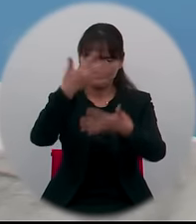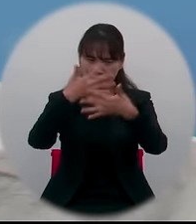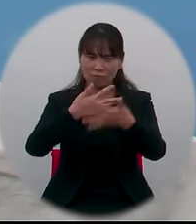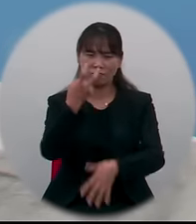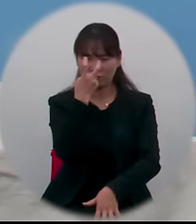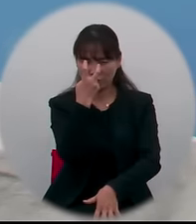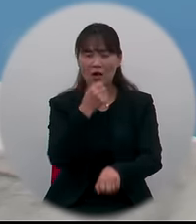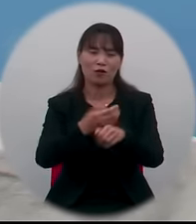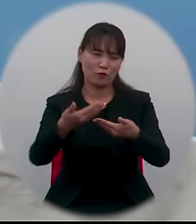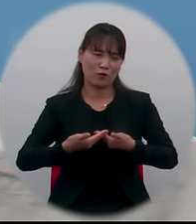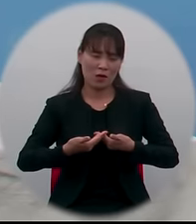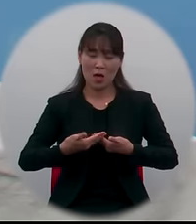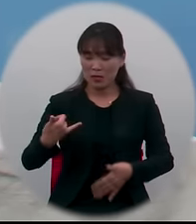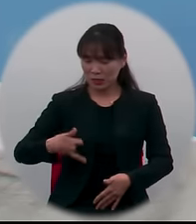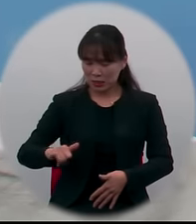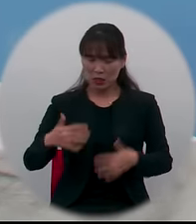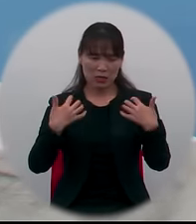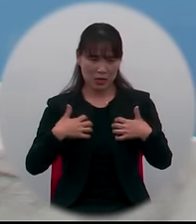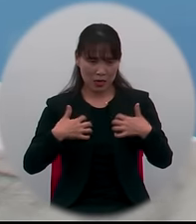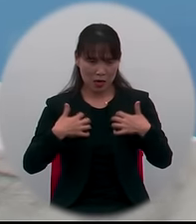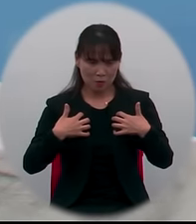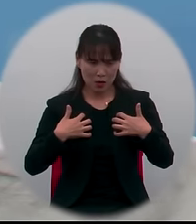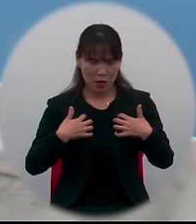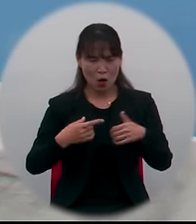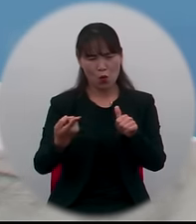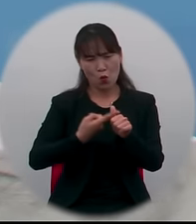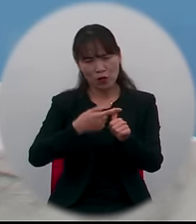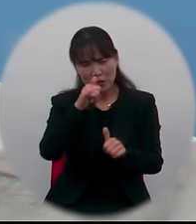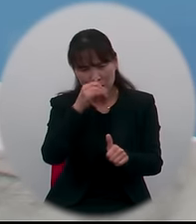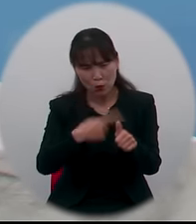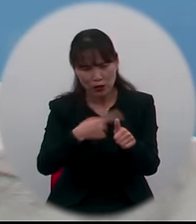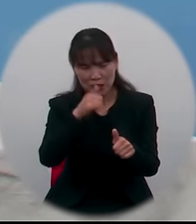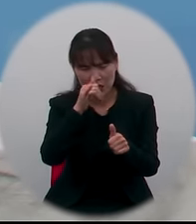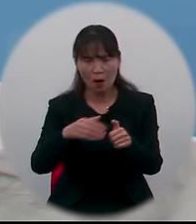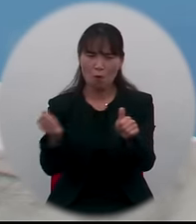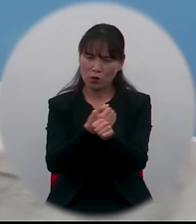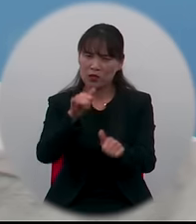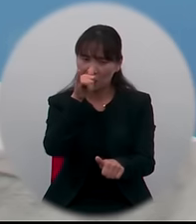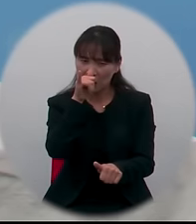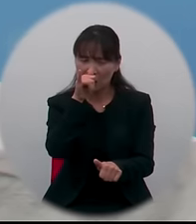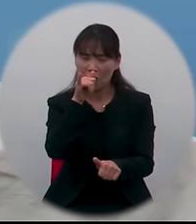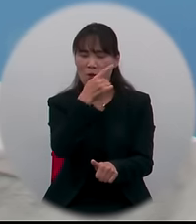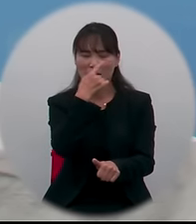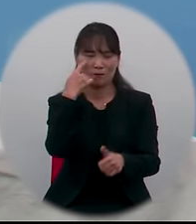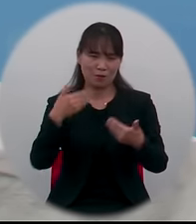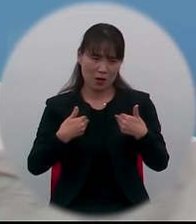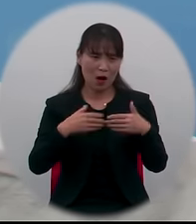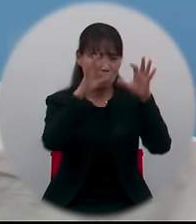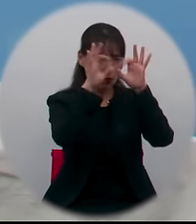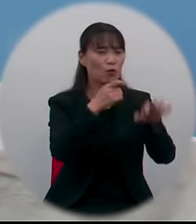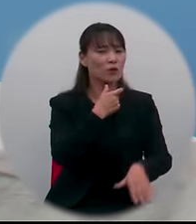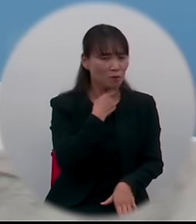자녀들이 보고 있는 게임 채널이 단순한 게임 채널이 아니라 욕이 섞인 폭력이 섞인 채널일 수도 있어요 그래서 보고